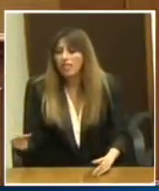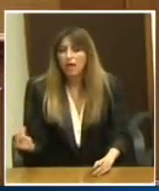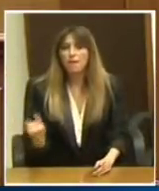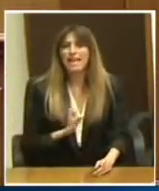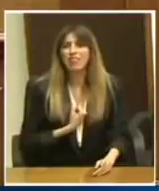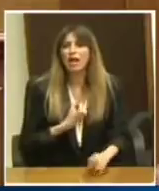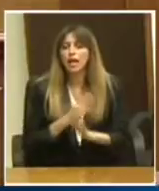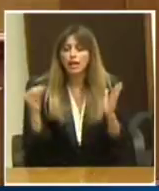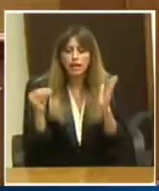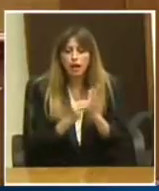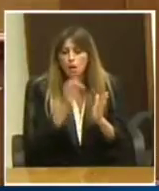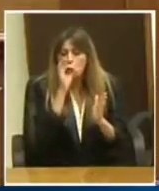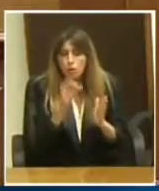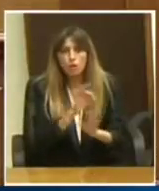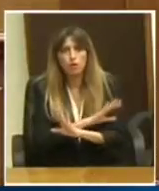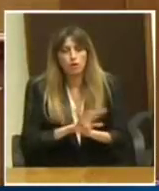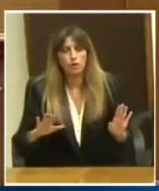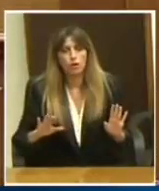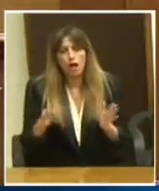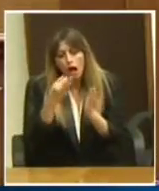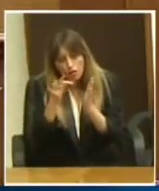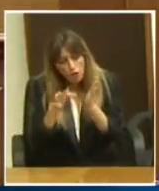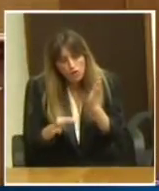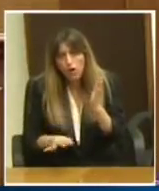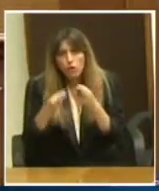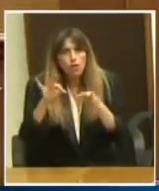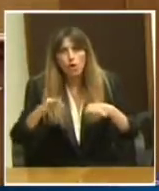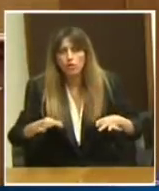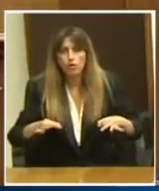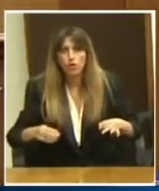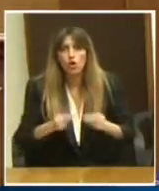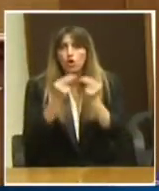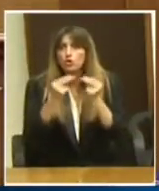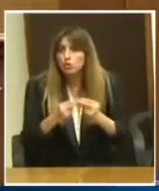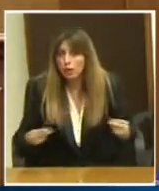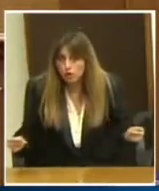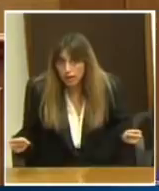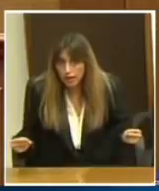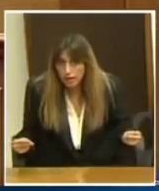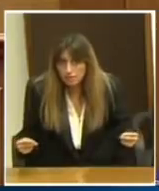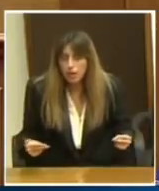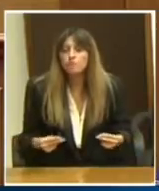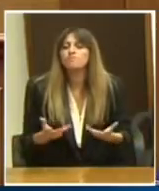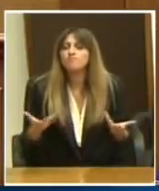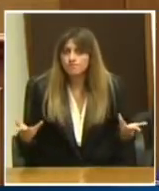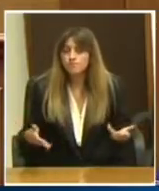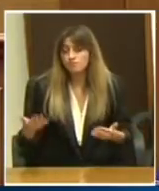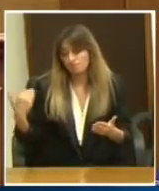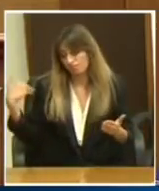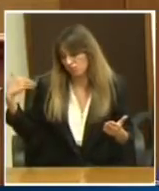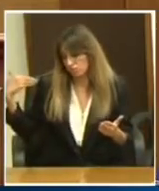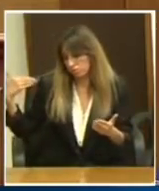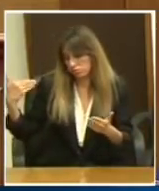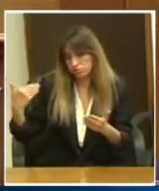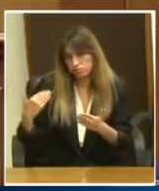μας. Με αποτέλεσμα να παγιωθεί ακόμα περισσότερο η χρήση από